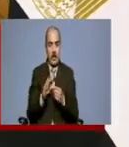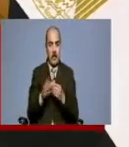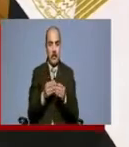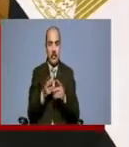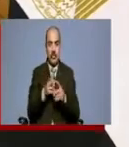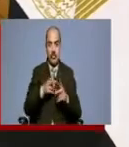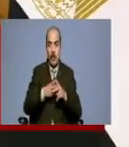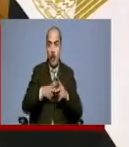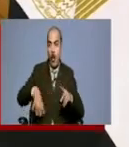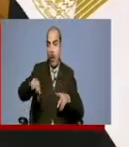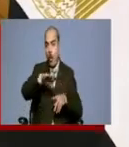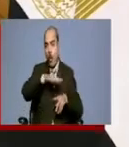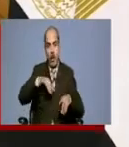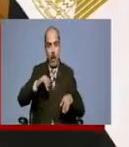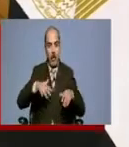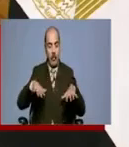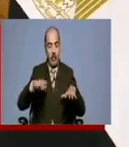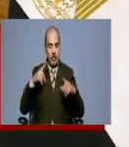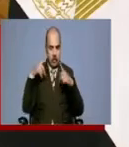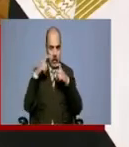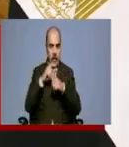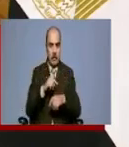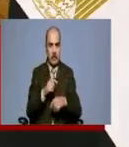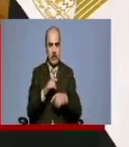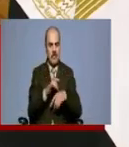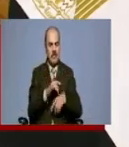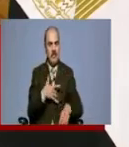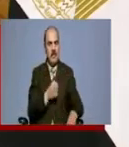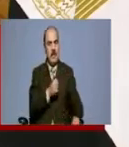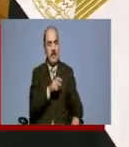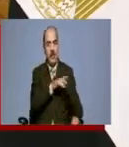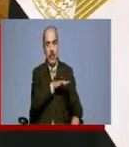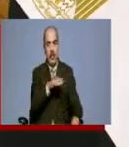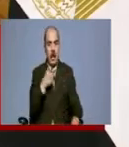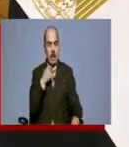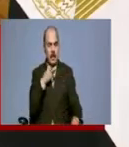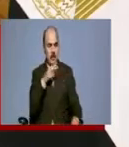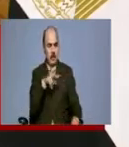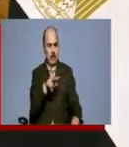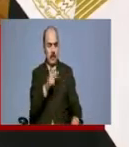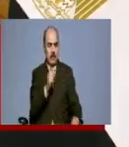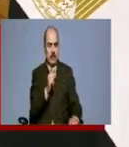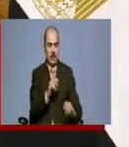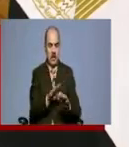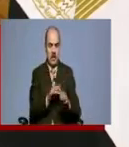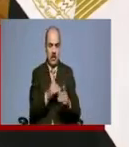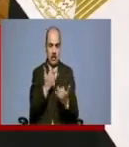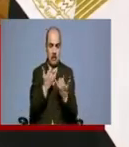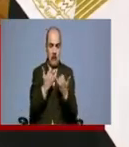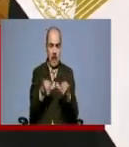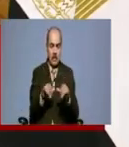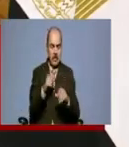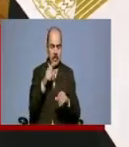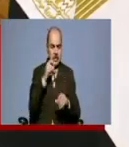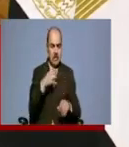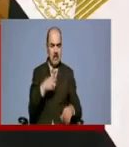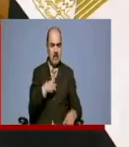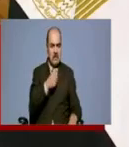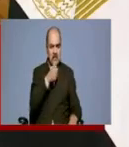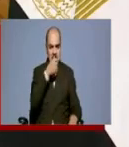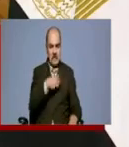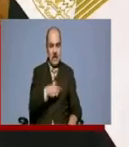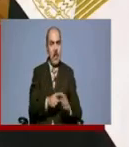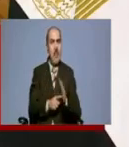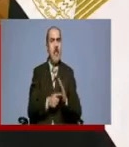سنه بس طبعا في ده عمليه منقحه لدراسات كتيره للدكتور عبد الوهاب نفسه طيب بيقول لك يبدو ان الحضاره الغربيه غير قادره على